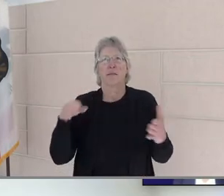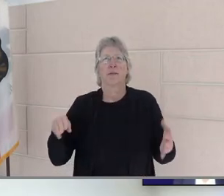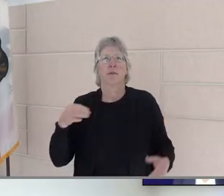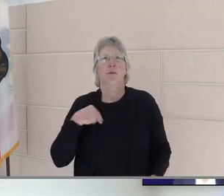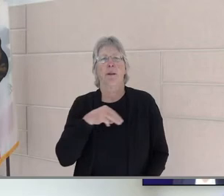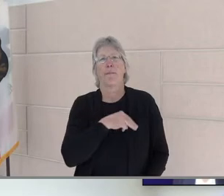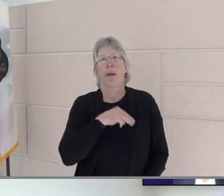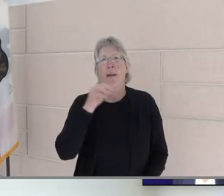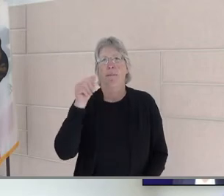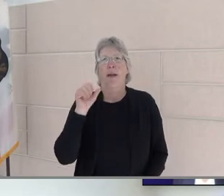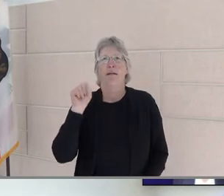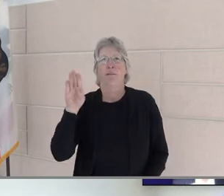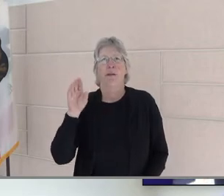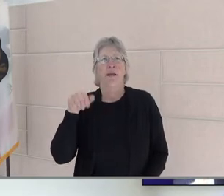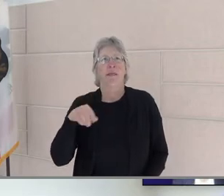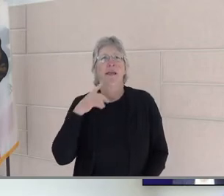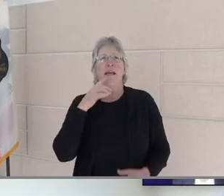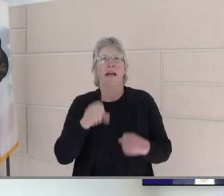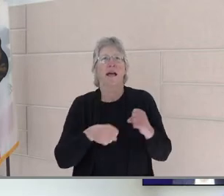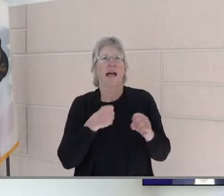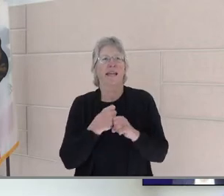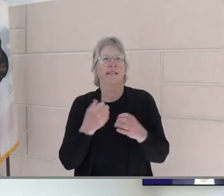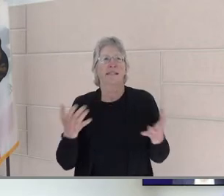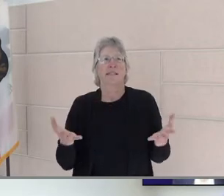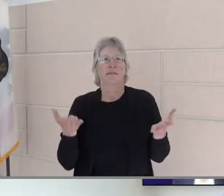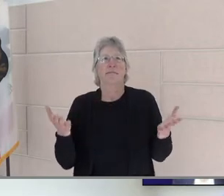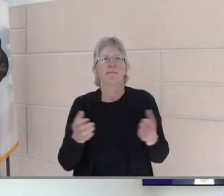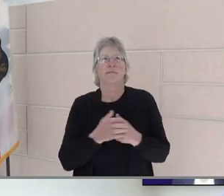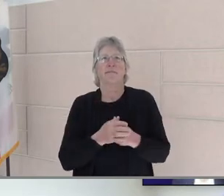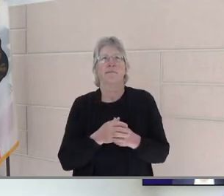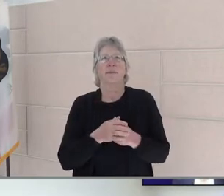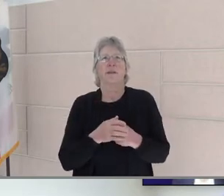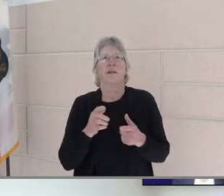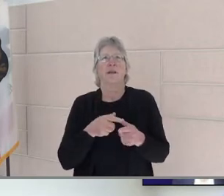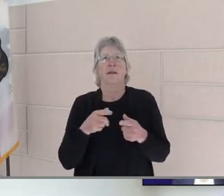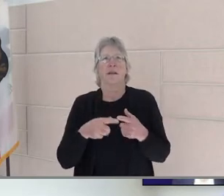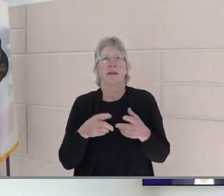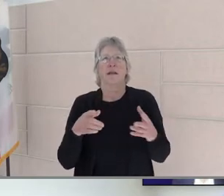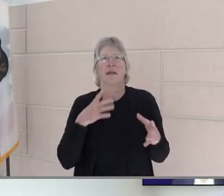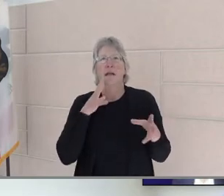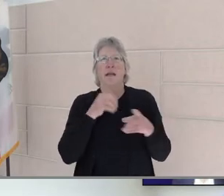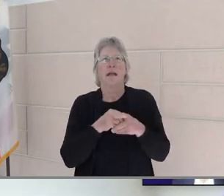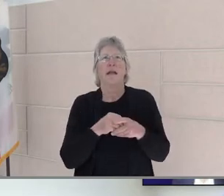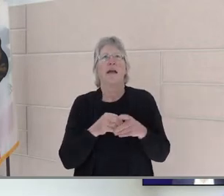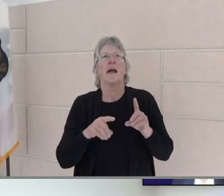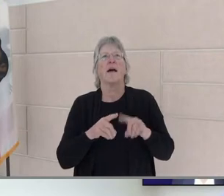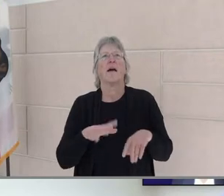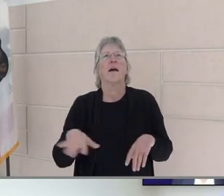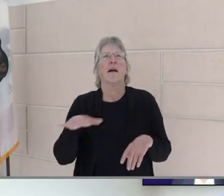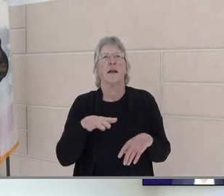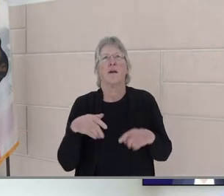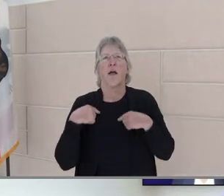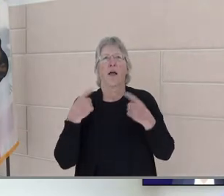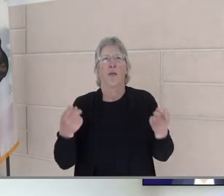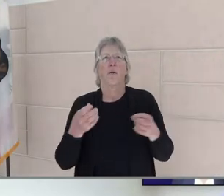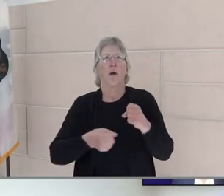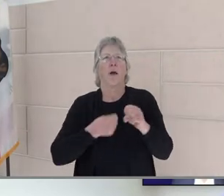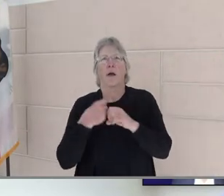ส์กว่าจีเนียงจีสมาชิกมาเนชขนมสังคมนิสั